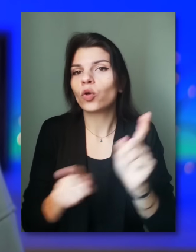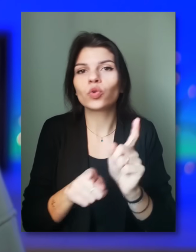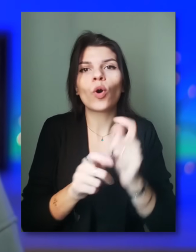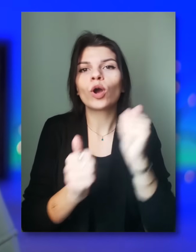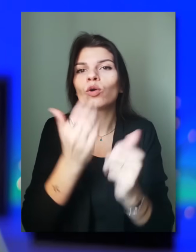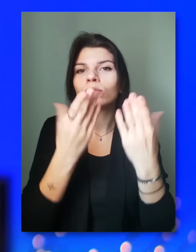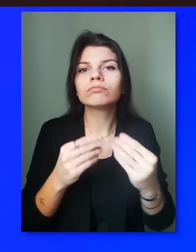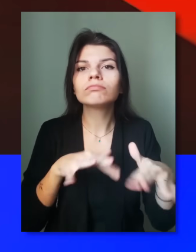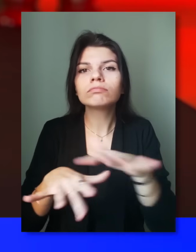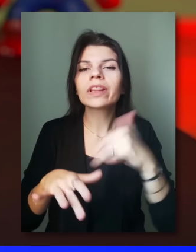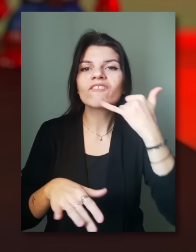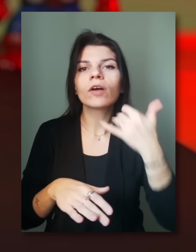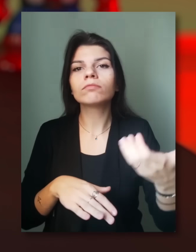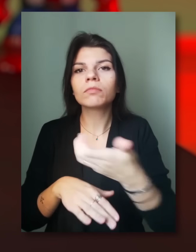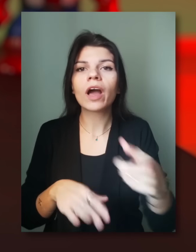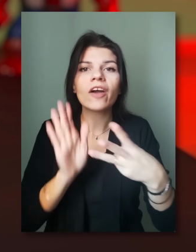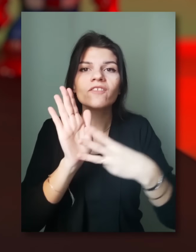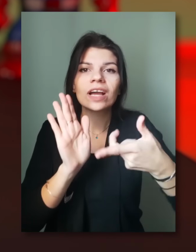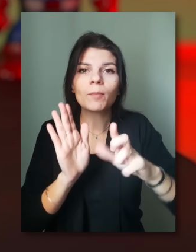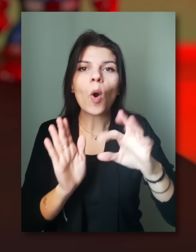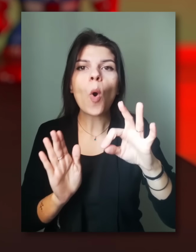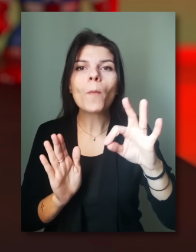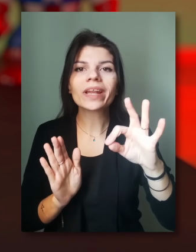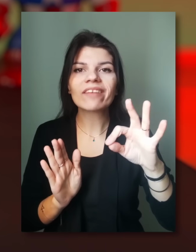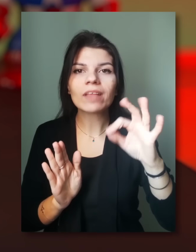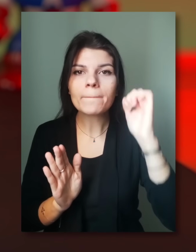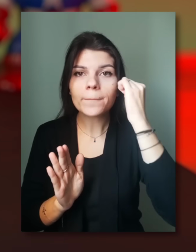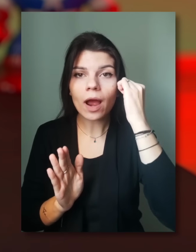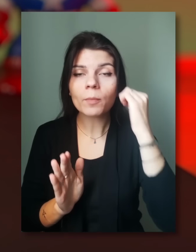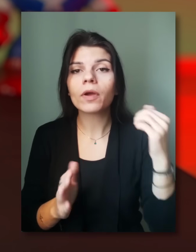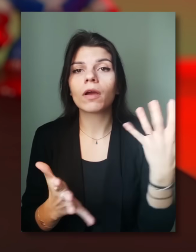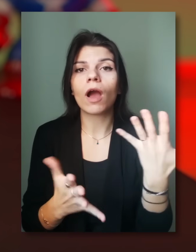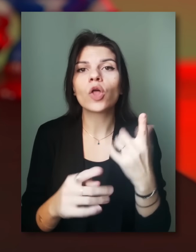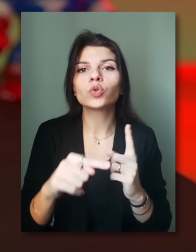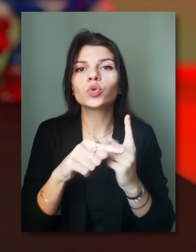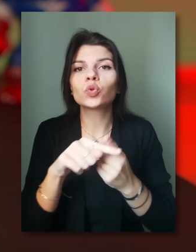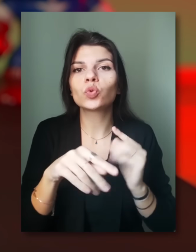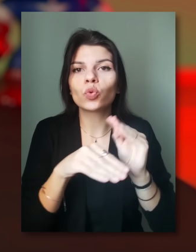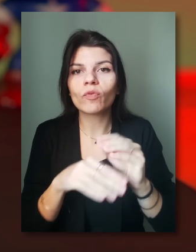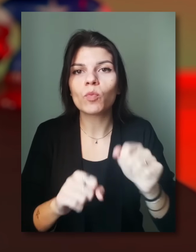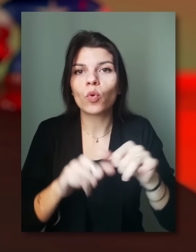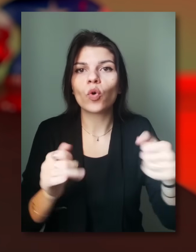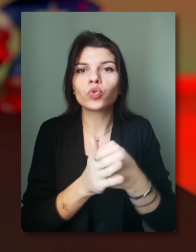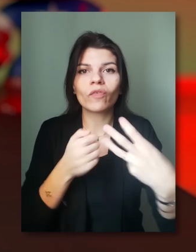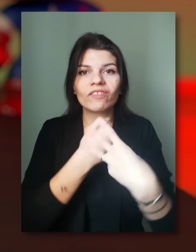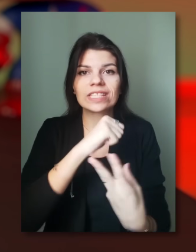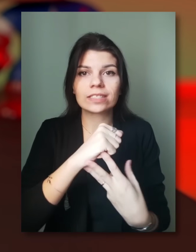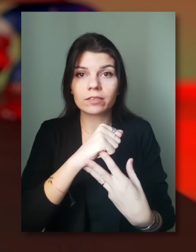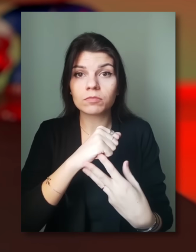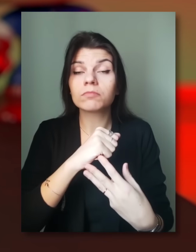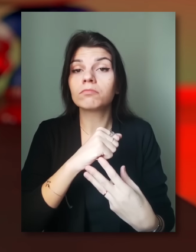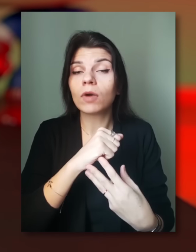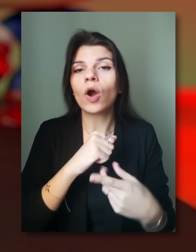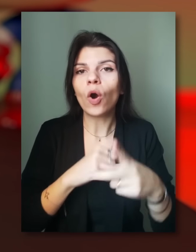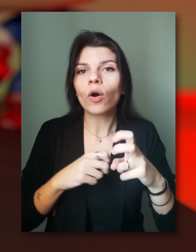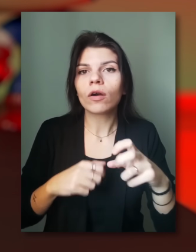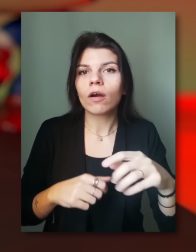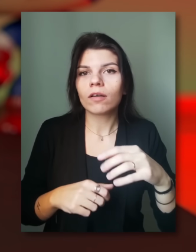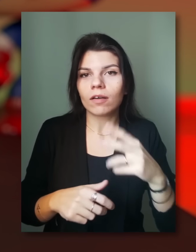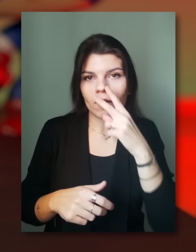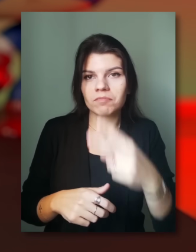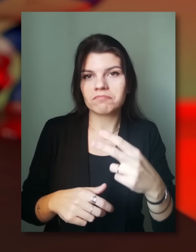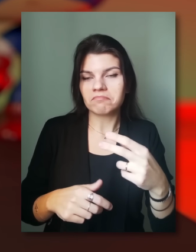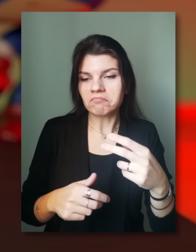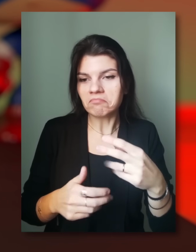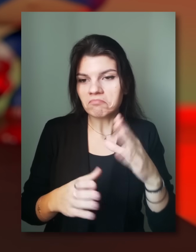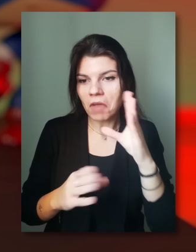йуповсякденномужитті.NubiaNeo має8ГБоперативноїпам'яті,якуможна розширитидо18ГБ,щозабезпечує роботу